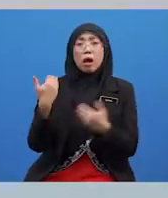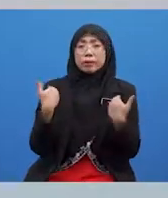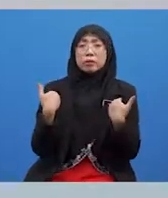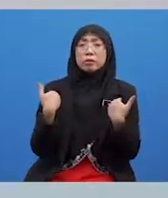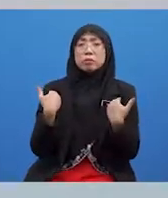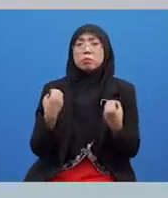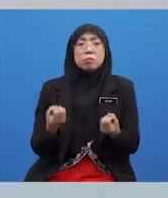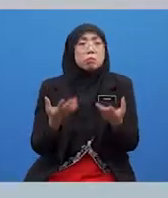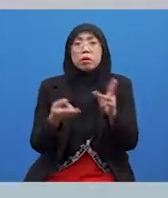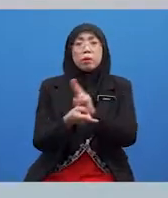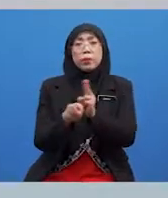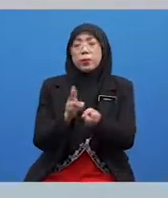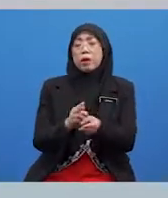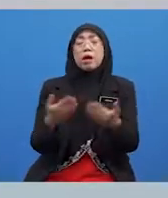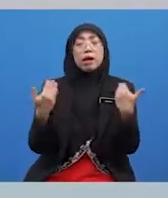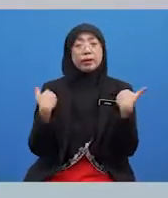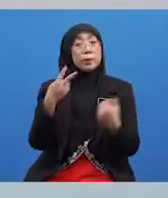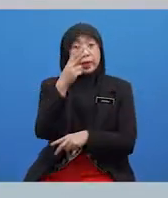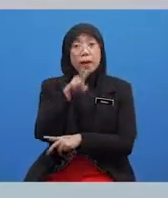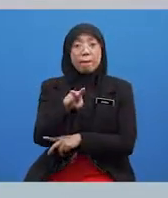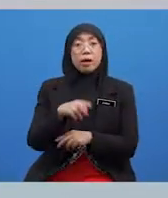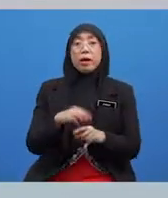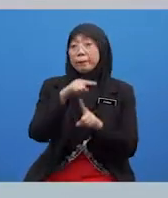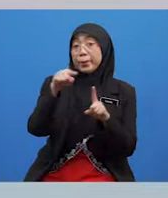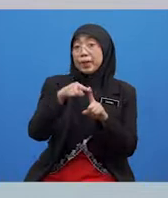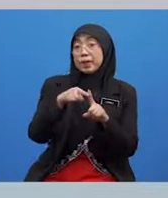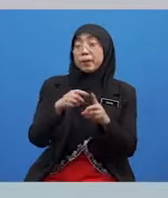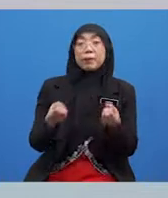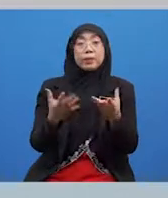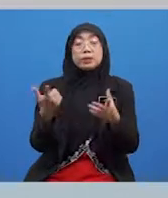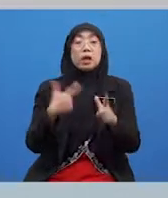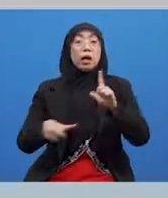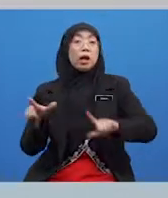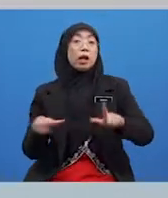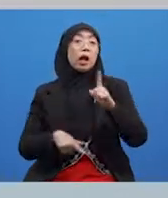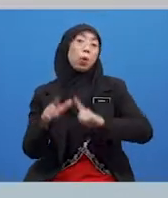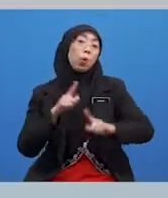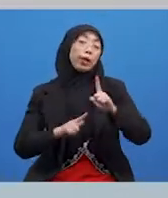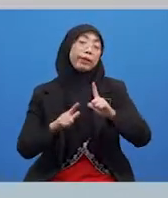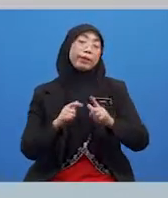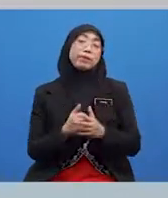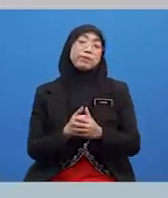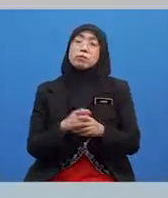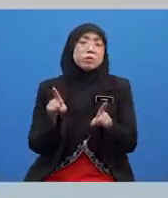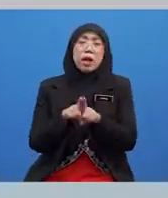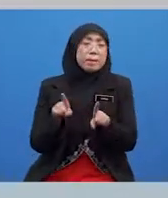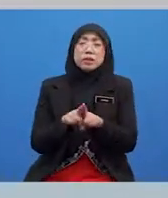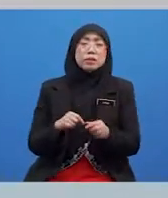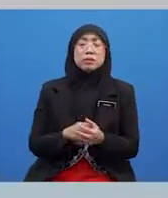pergerakan. Yang pertama, kemampuan sistem saraf menghasilkan dan